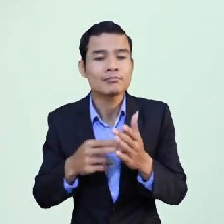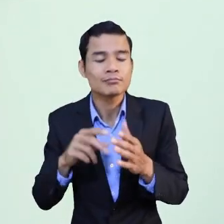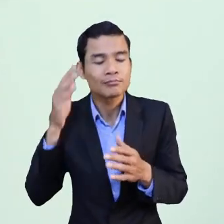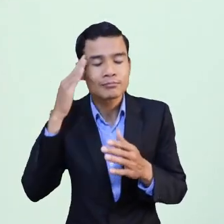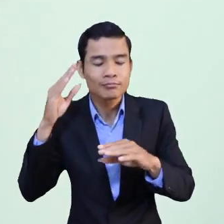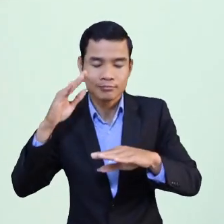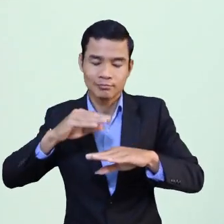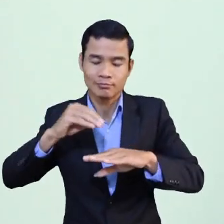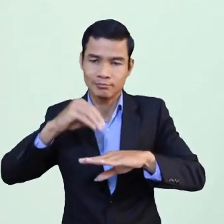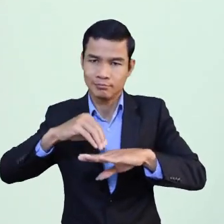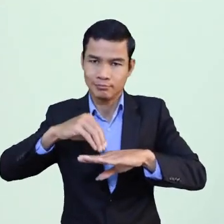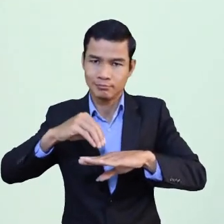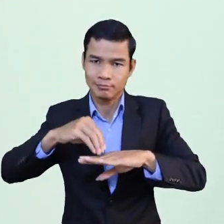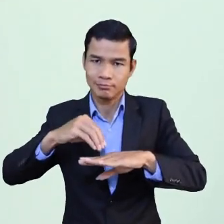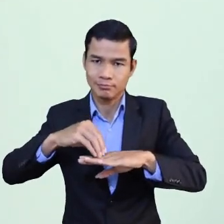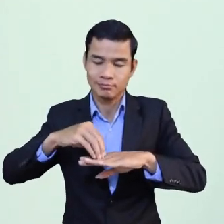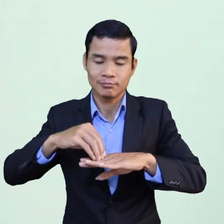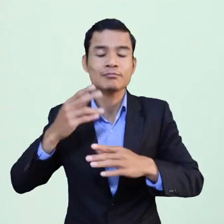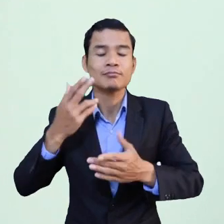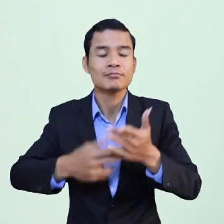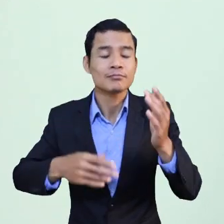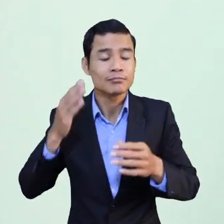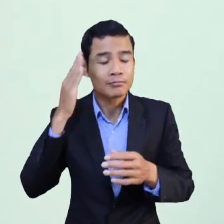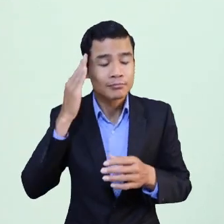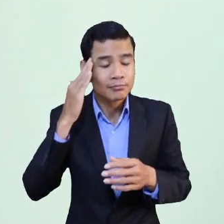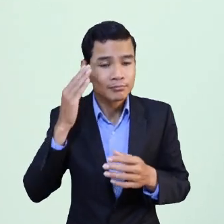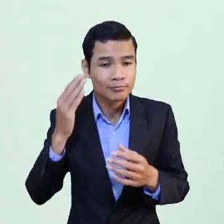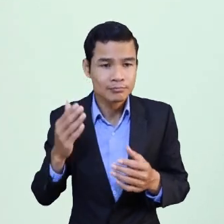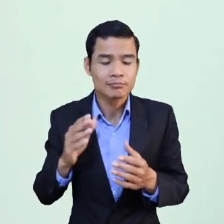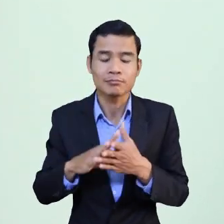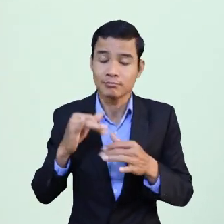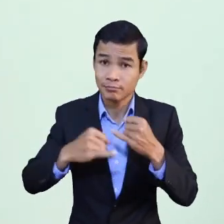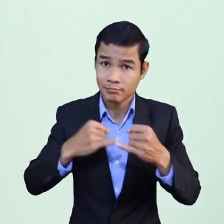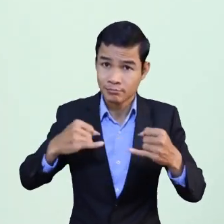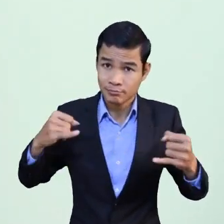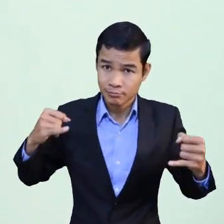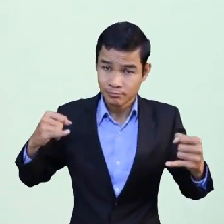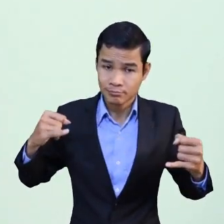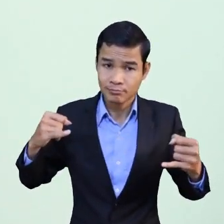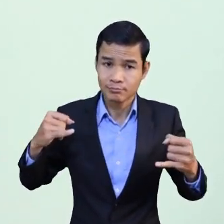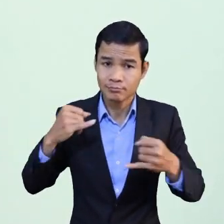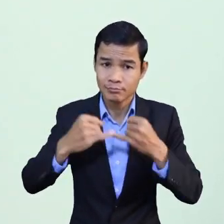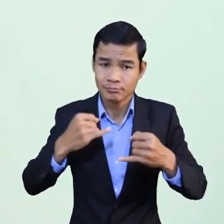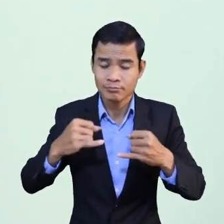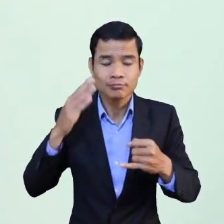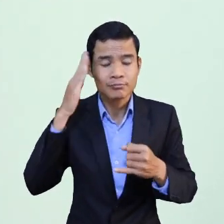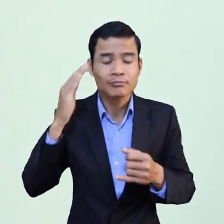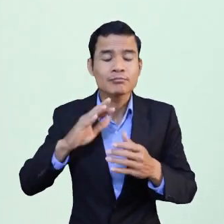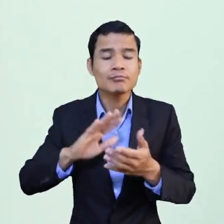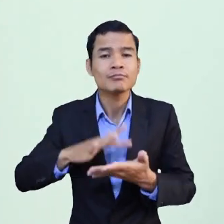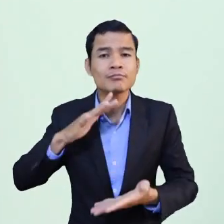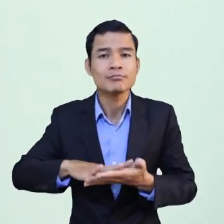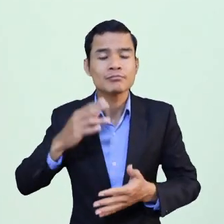កូនស្គាល់អត់ណែចាគឺអំបោះហើយណោះកូនស្គាល់ពណ៌ពណ៌នេះព